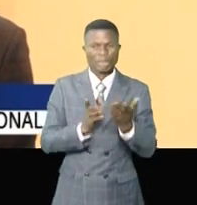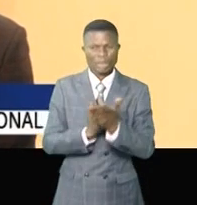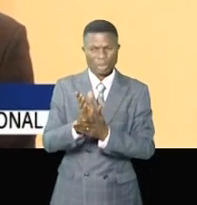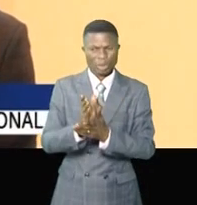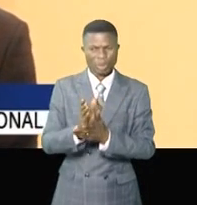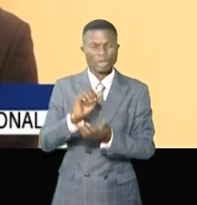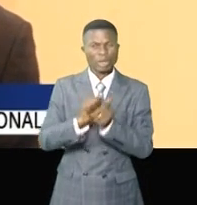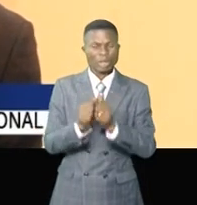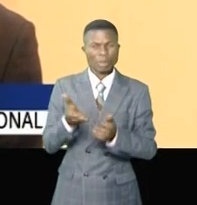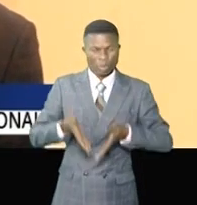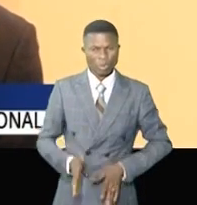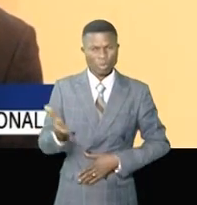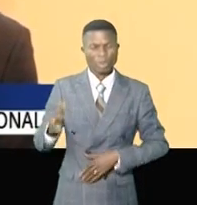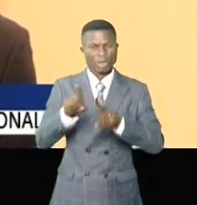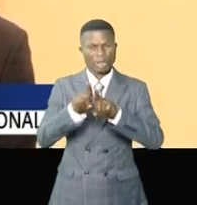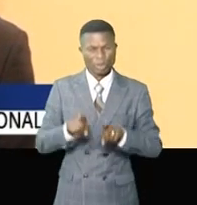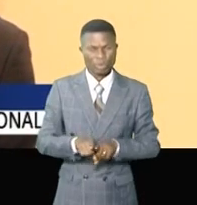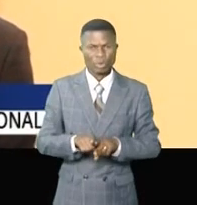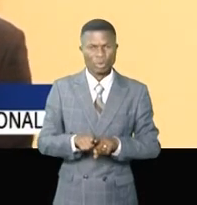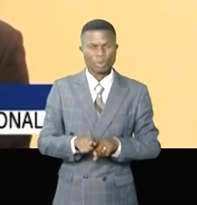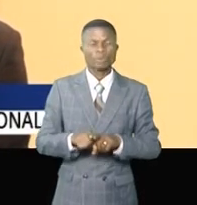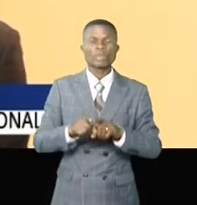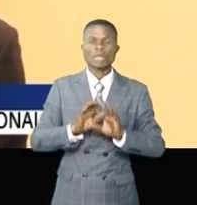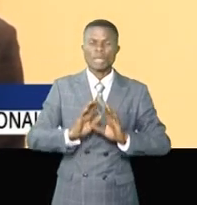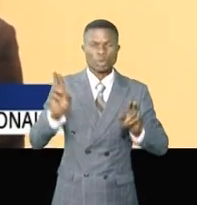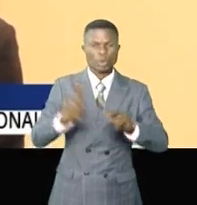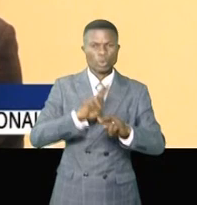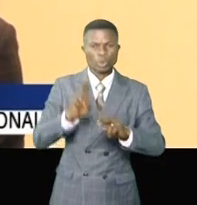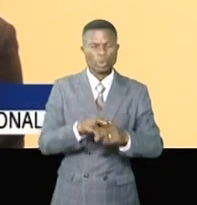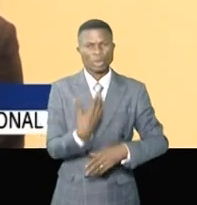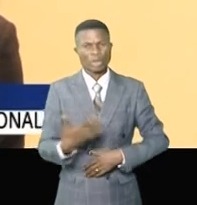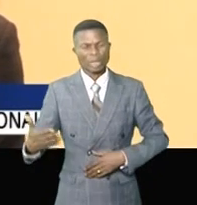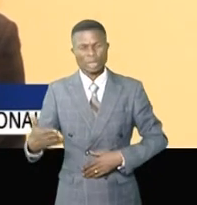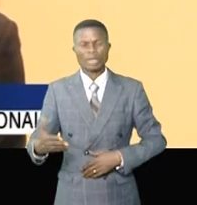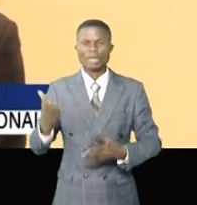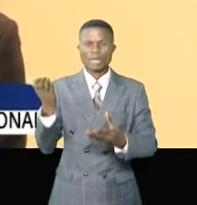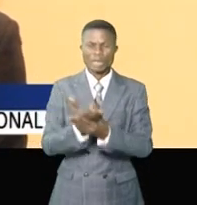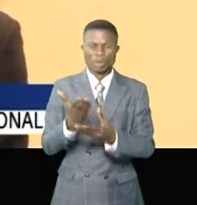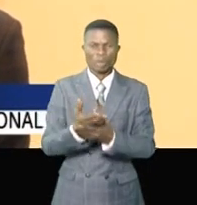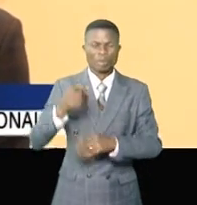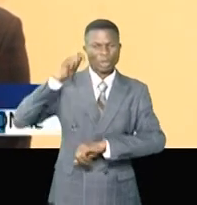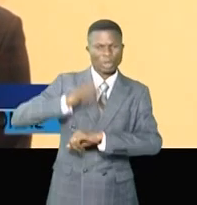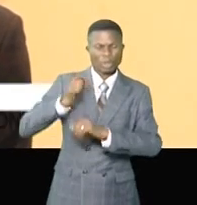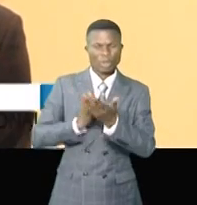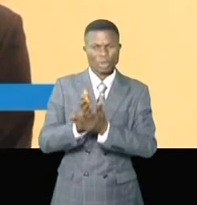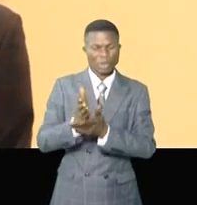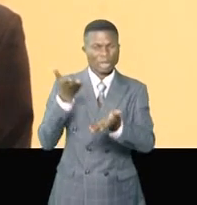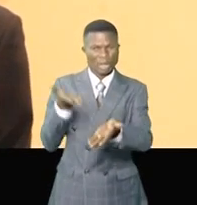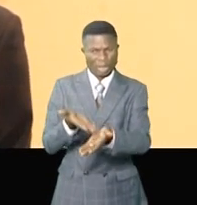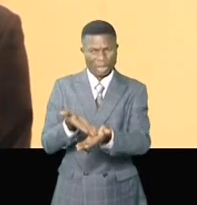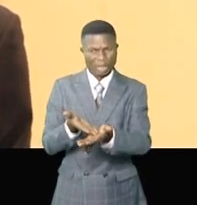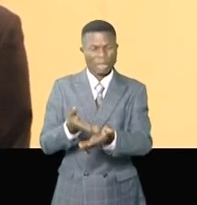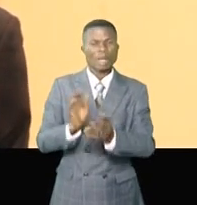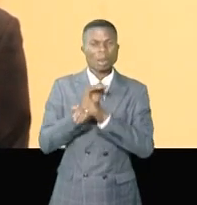et reproductive, mais aussi de pouvoir utiliser les instruments juridiques qui existent dans le protocole de Maputo